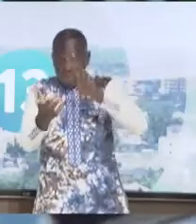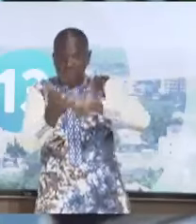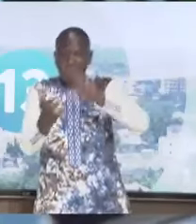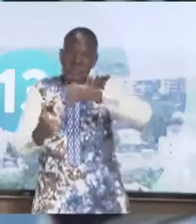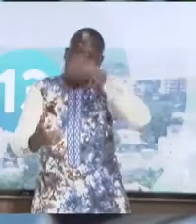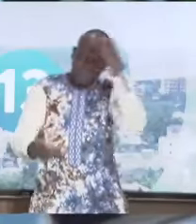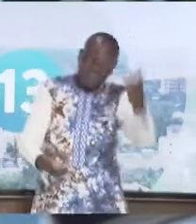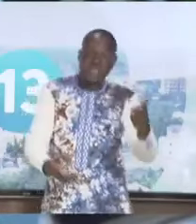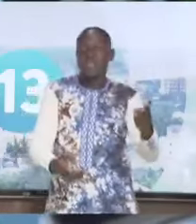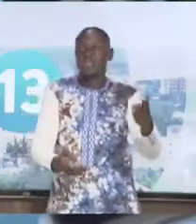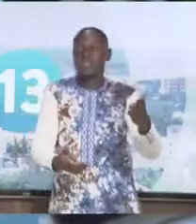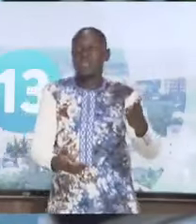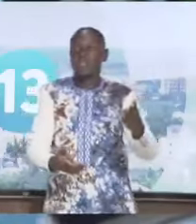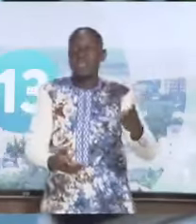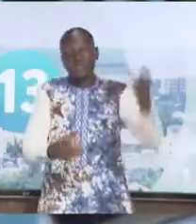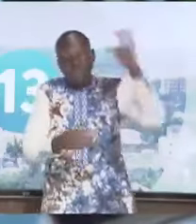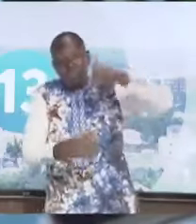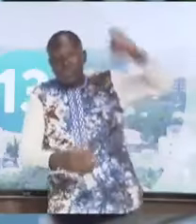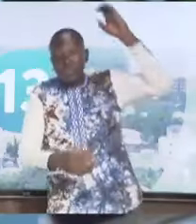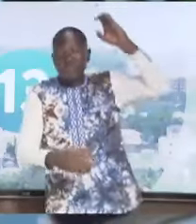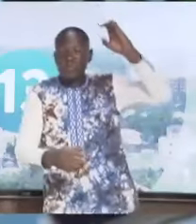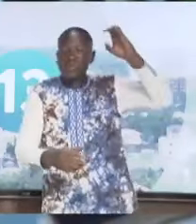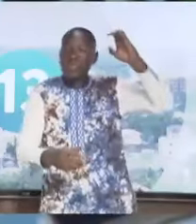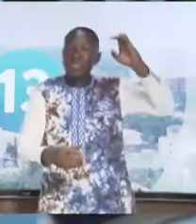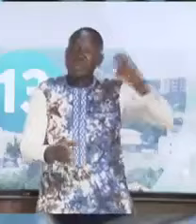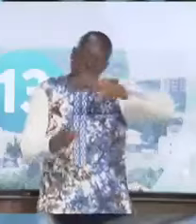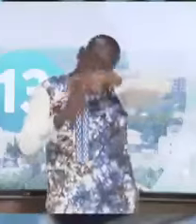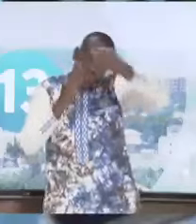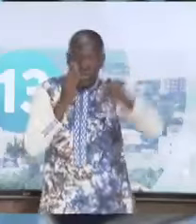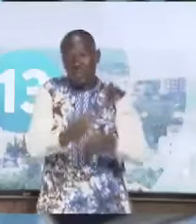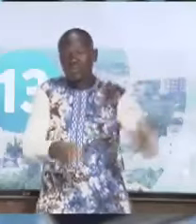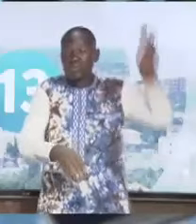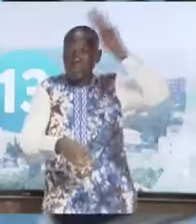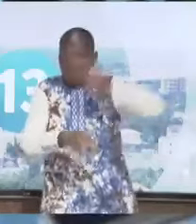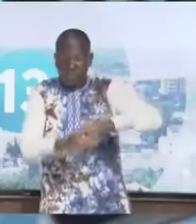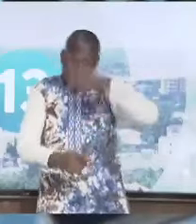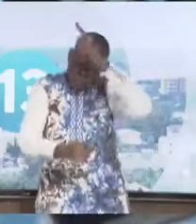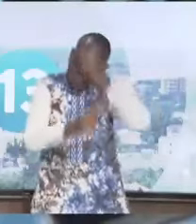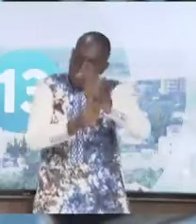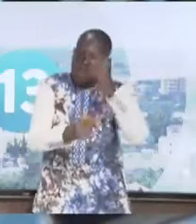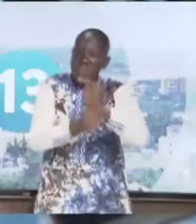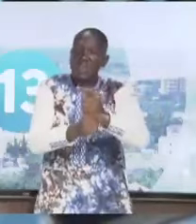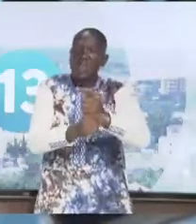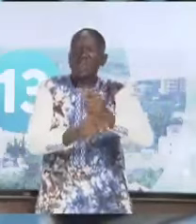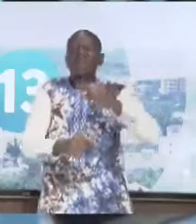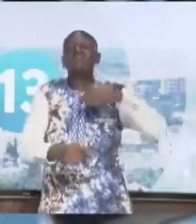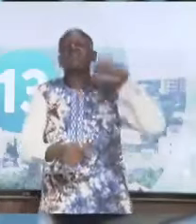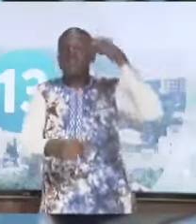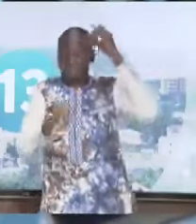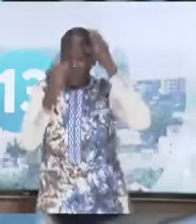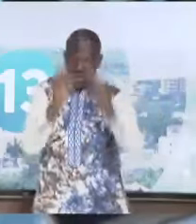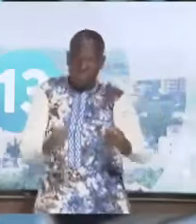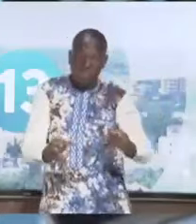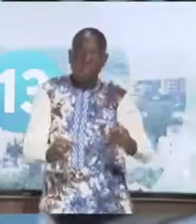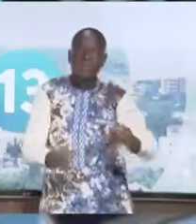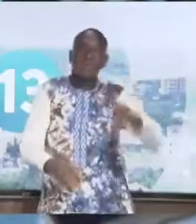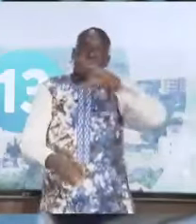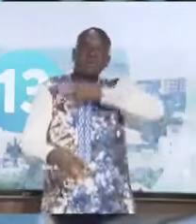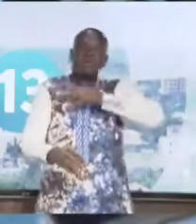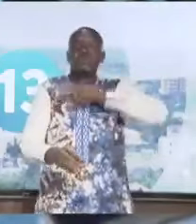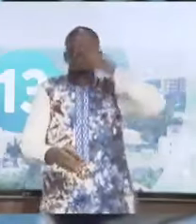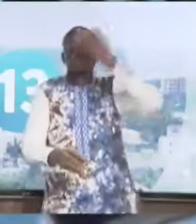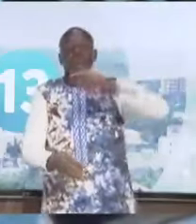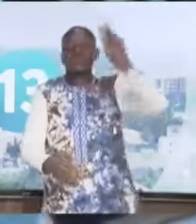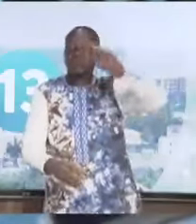s'agit à cette étape du processus de faire le bilan de la mise en œuvre et réaffirmer l'engagement citoyen de l'ONEA. À